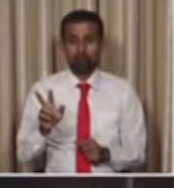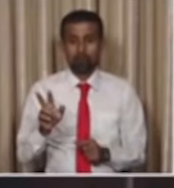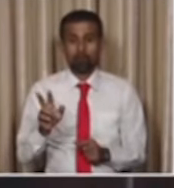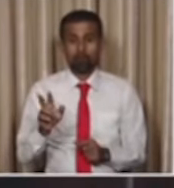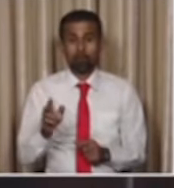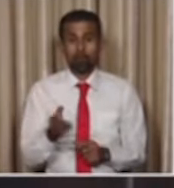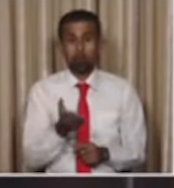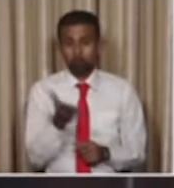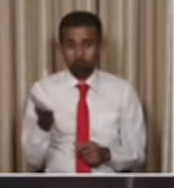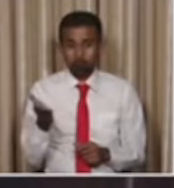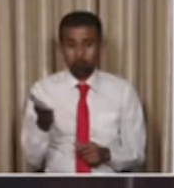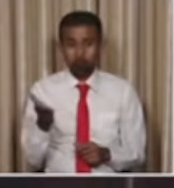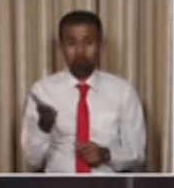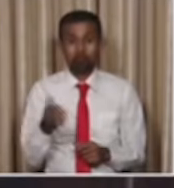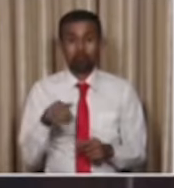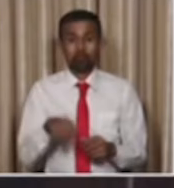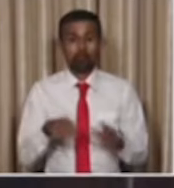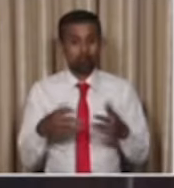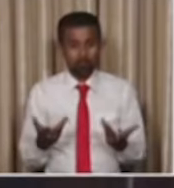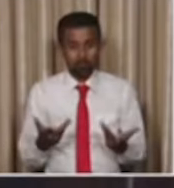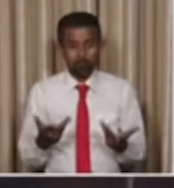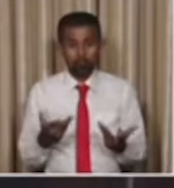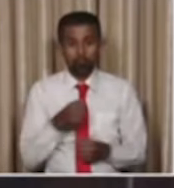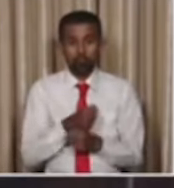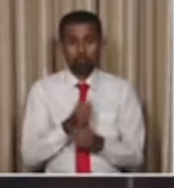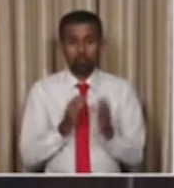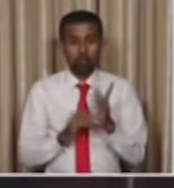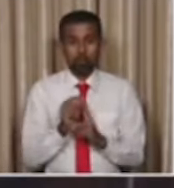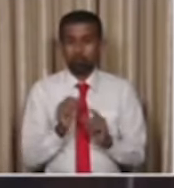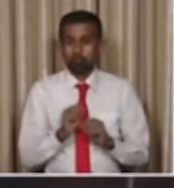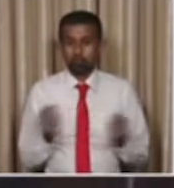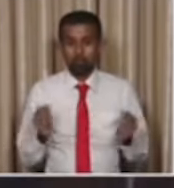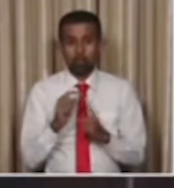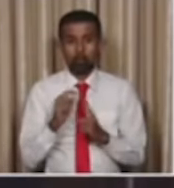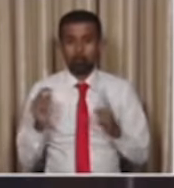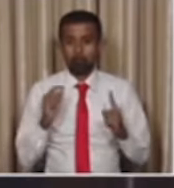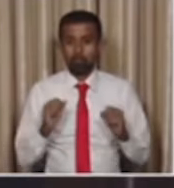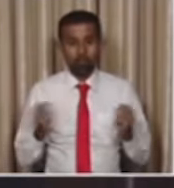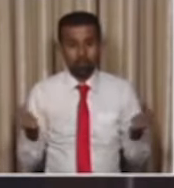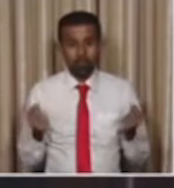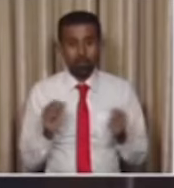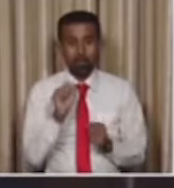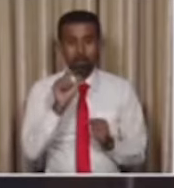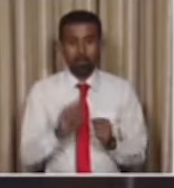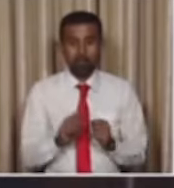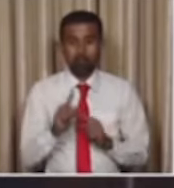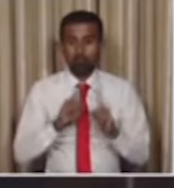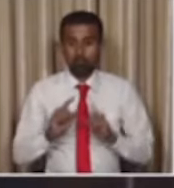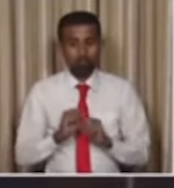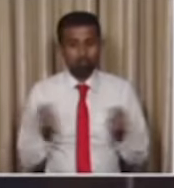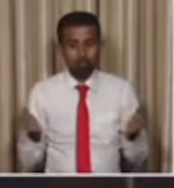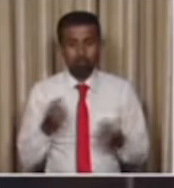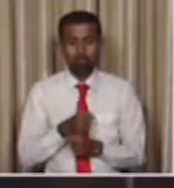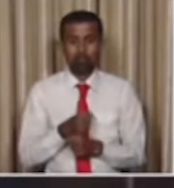බාන අක්කින්නවා රාජ්‍ය අමතිතුරු බානමත් නැහැ ආණ්ඩු පක්ෂයේ අමතිවරයෙක් නැහැ මන්ත්‍රීවරයෙක් නැහැ කතික ලයිස්තුවේ කවුරුවත් නැති එක මේ